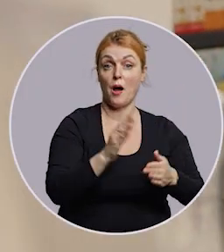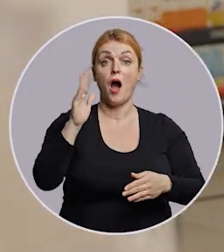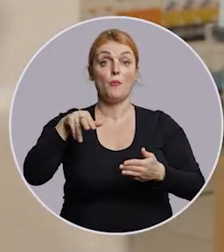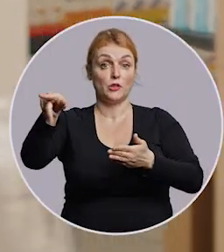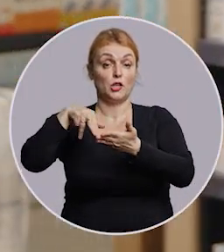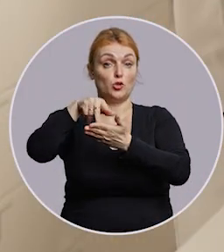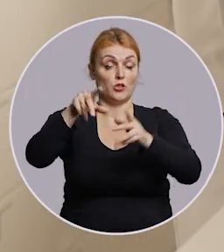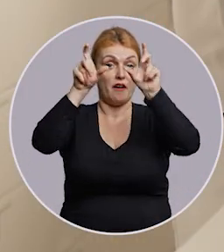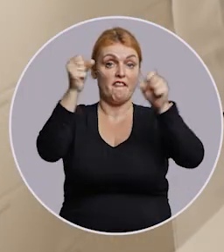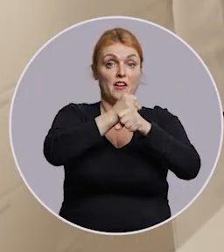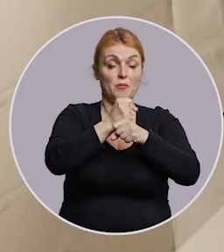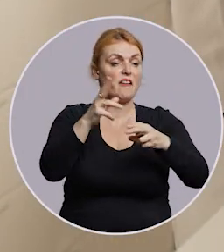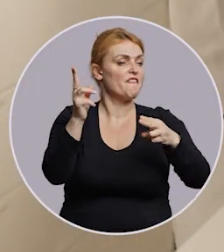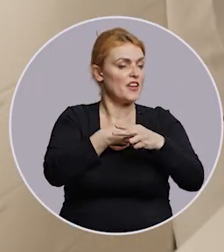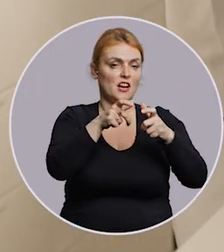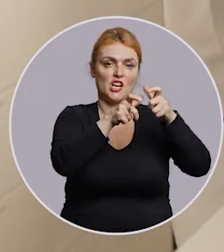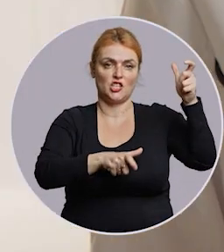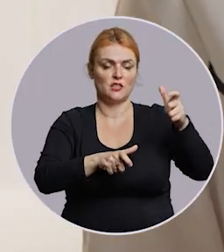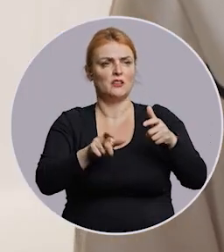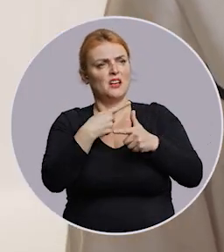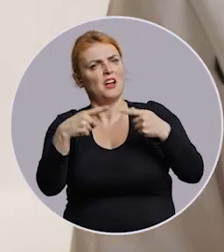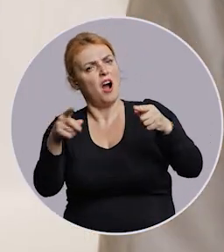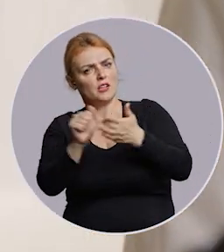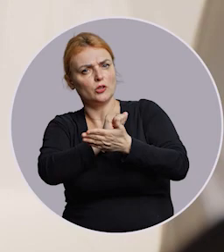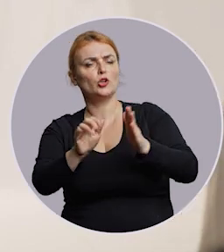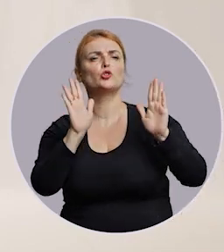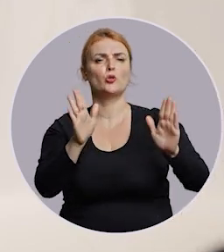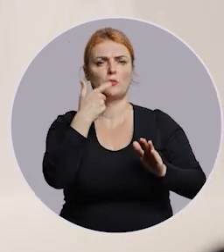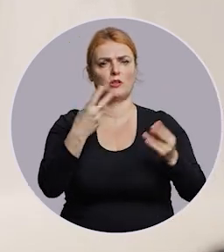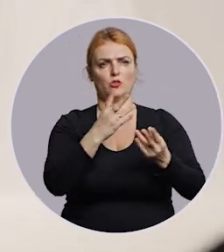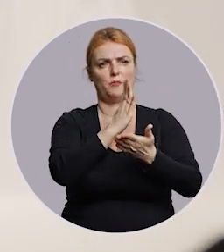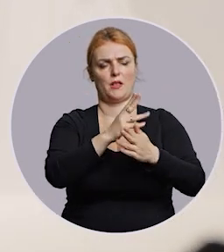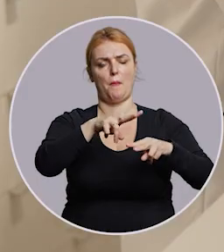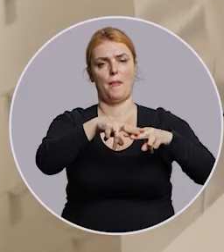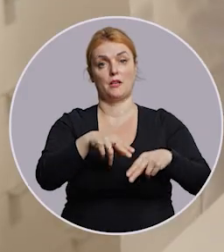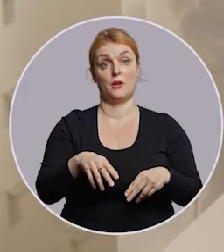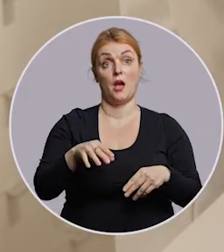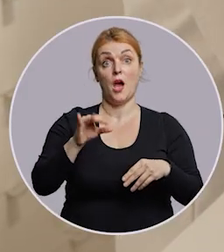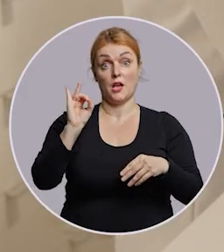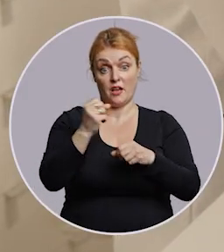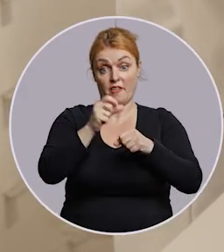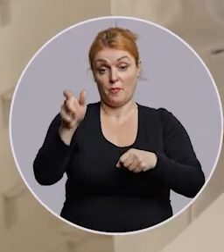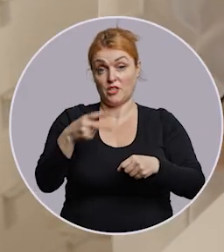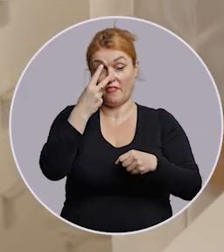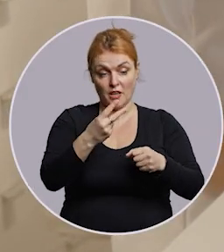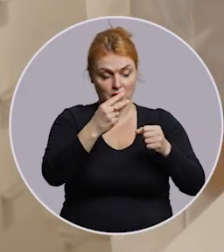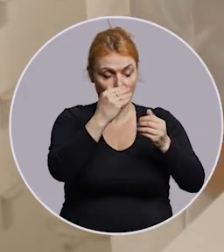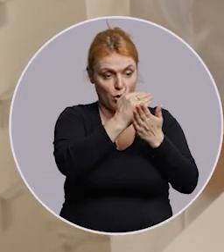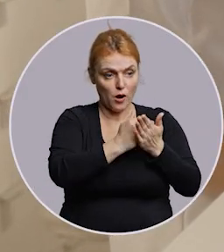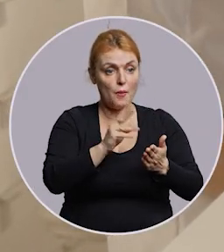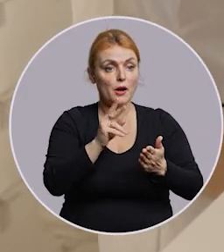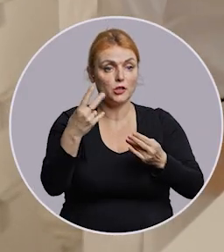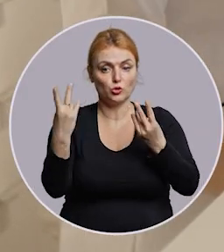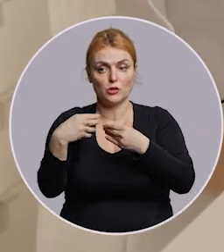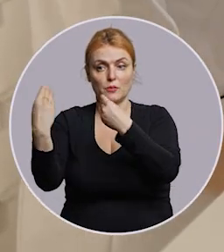Apoi mergi la farmacie, fără rețete ștampelate sau alte documente, doar cu buletinul. Iar farmacistul vede în program ce medicamente trebuie să